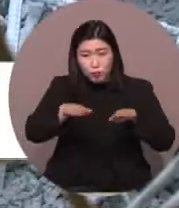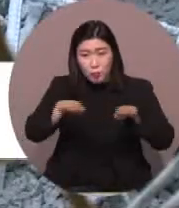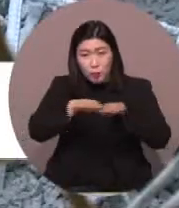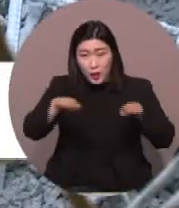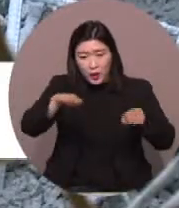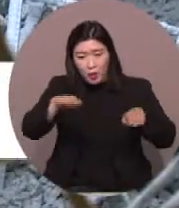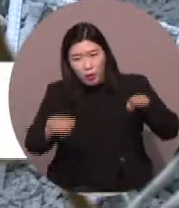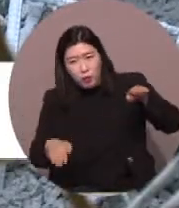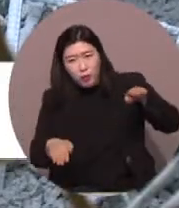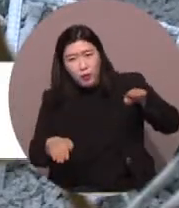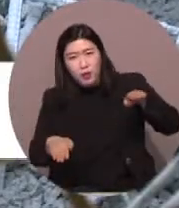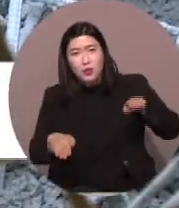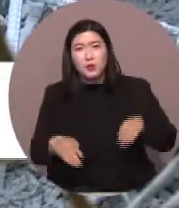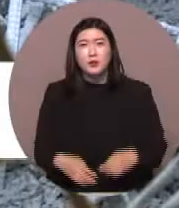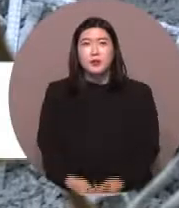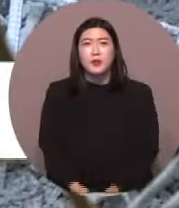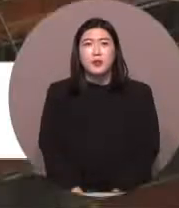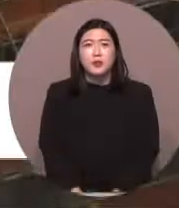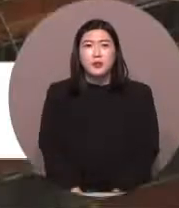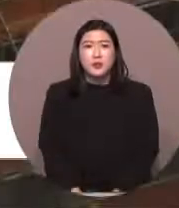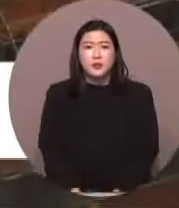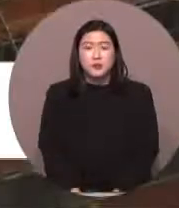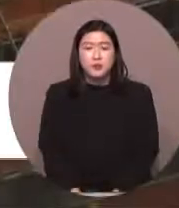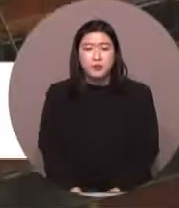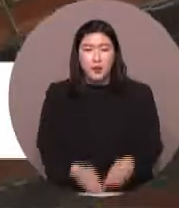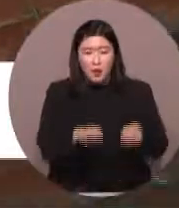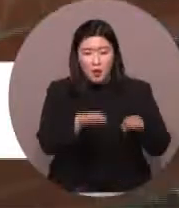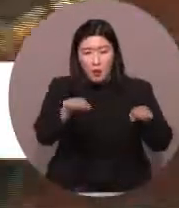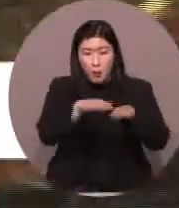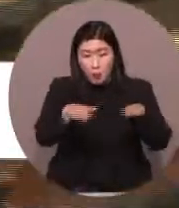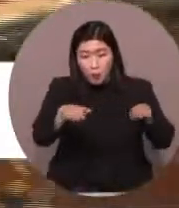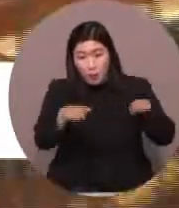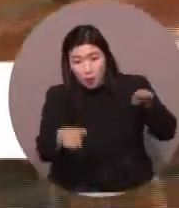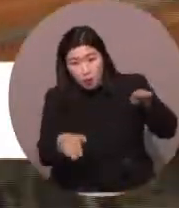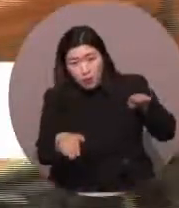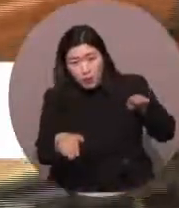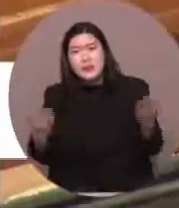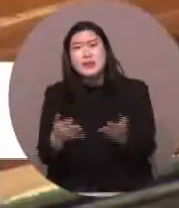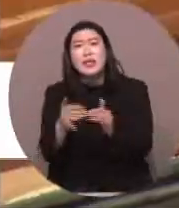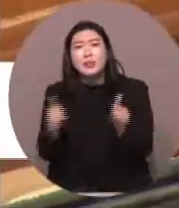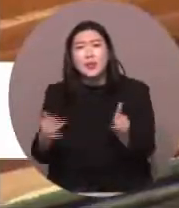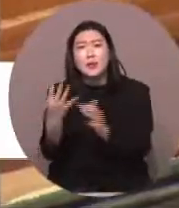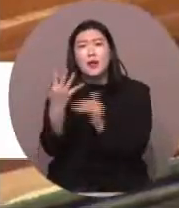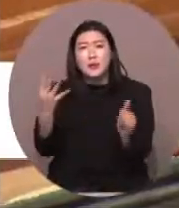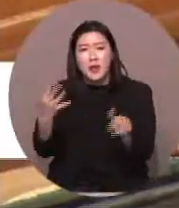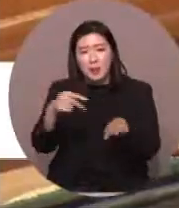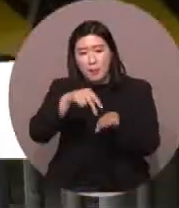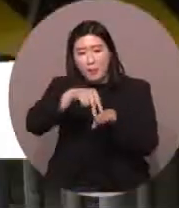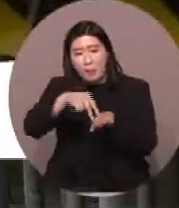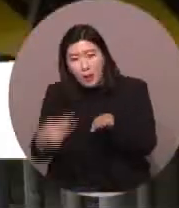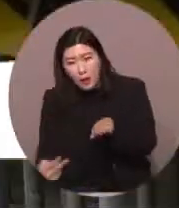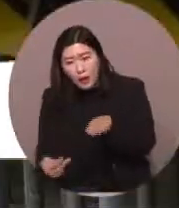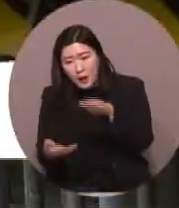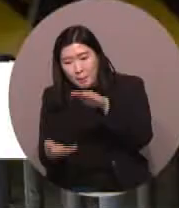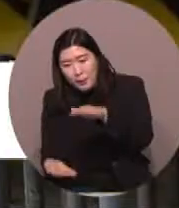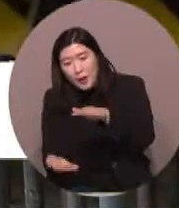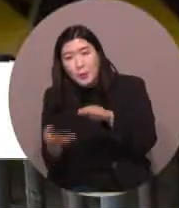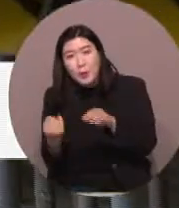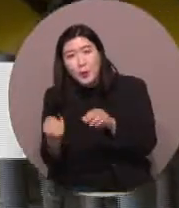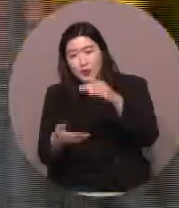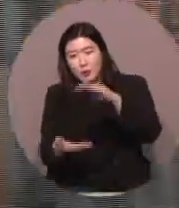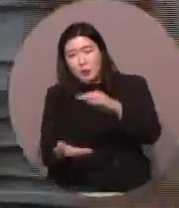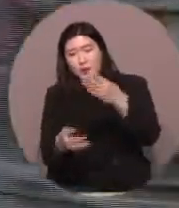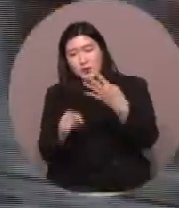바닥판이 한쪽으로 무너져 내렸습니다. 이 사고로 하청업체 노동자 4명이 4.5m 아래로